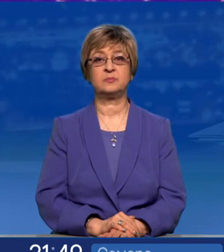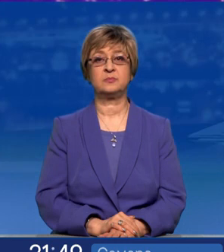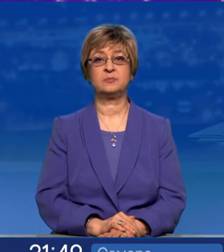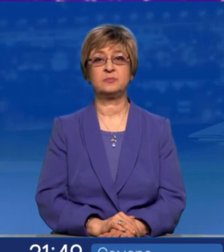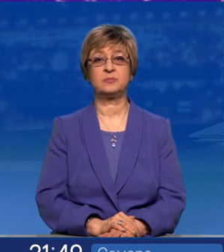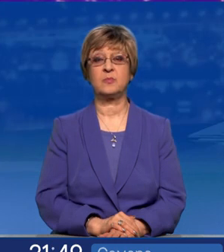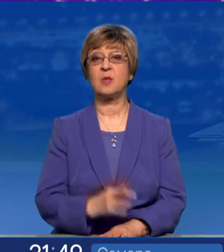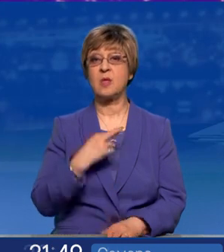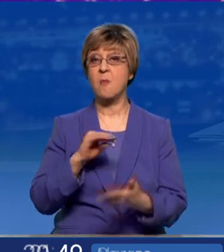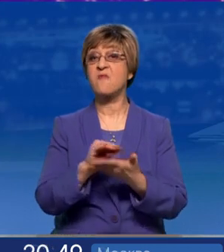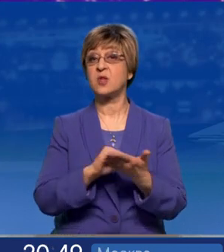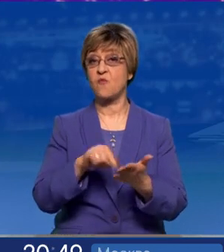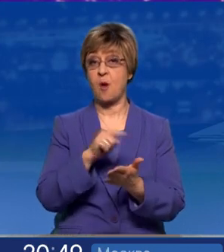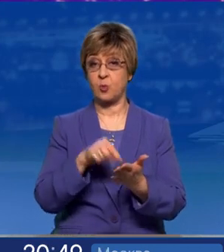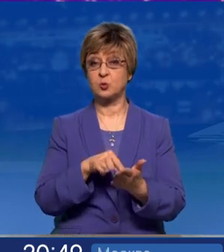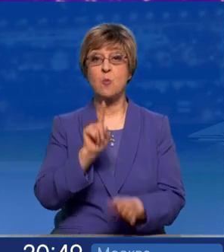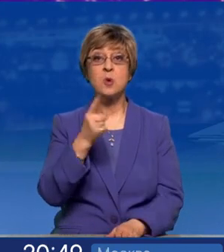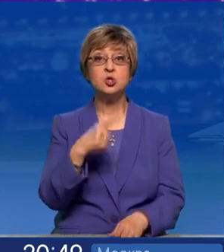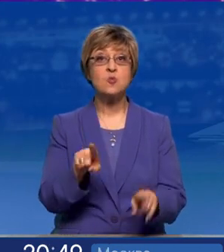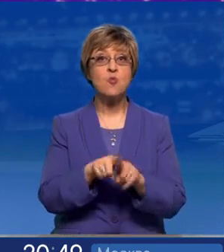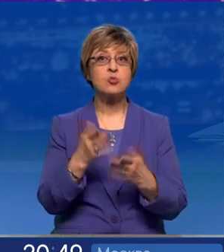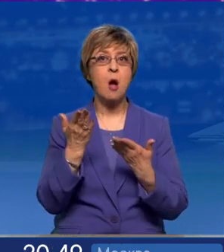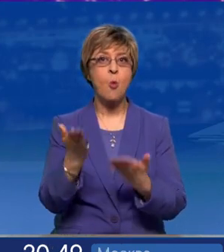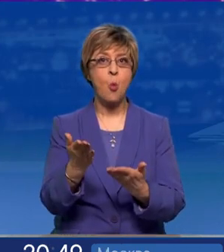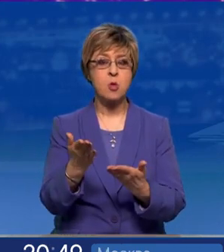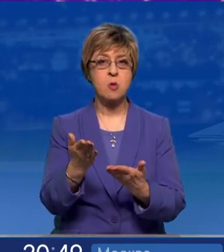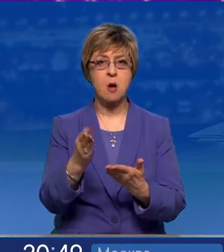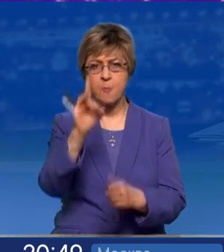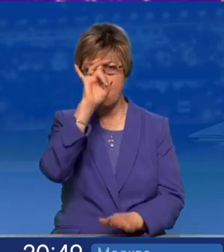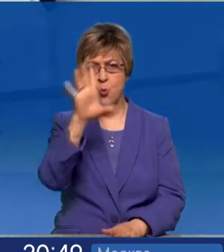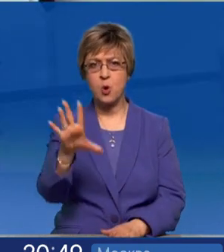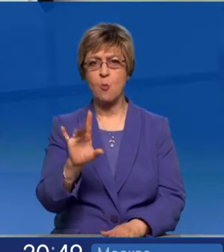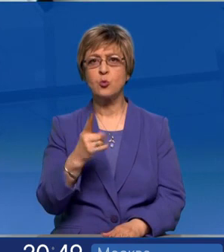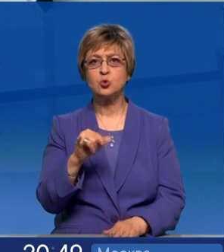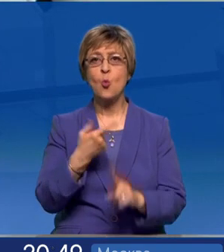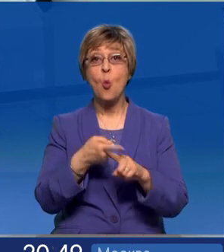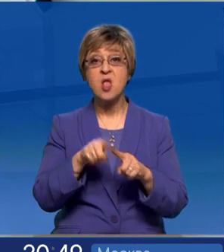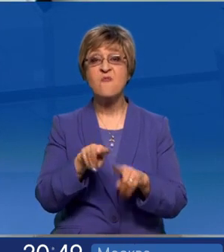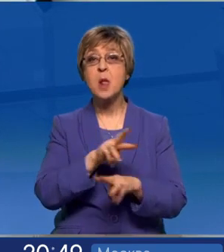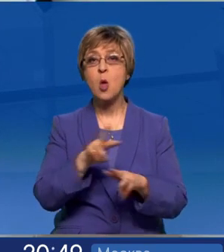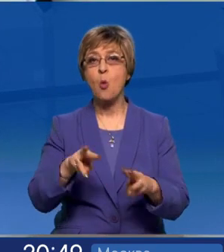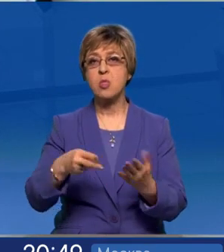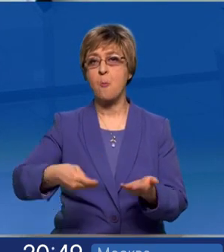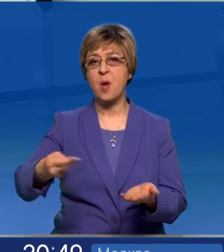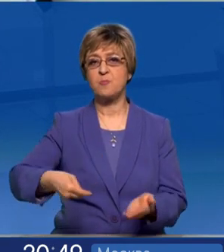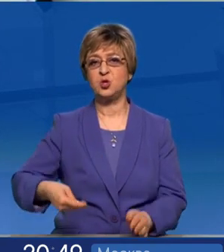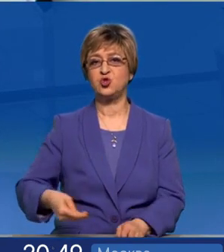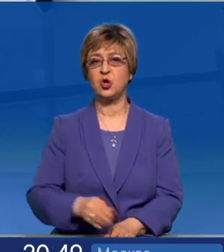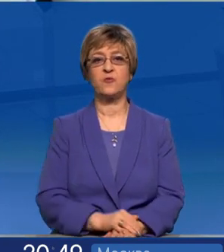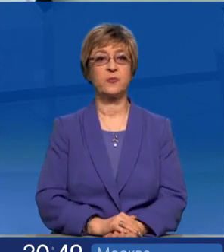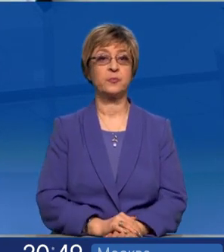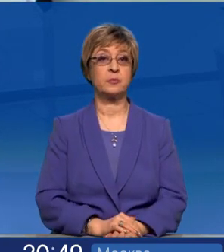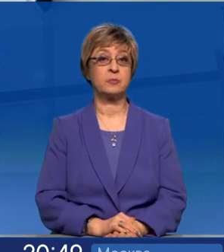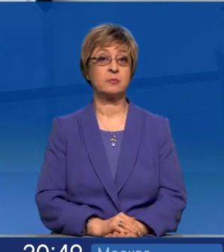Я повторю вопрос нашего зрителя. Почему такое популярно? Почему у этого миллионы подписчиков? Ну, во-первых, потому